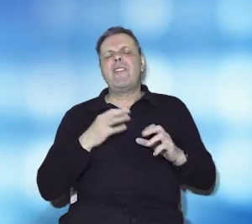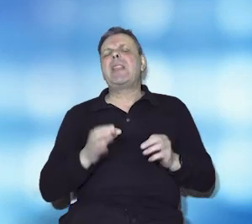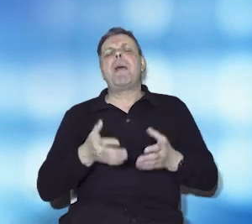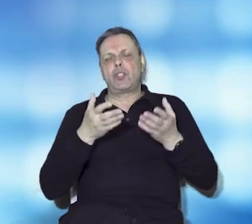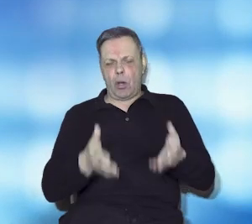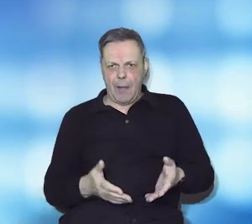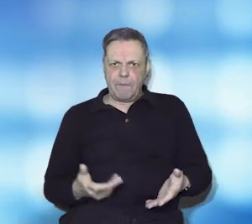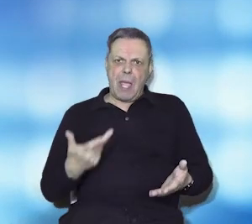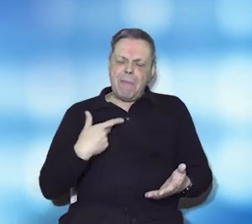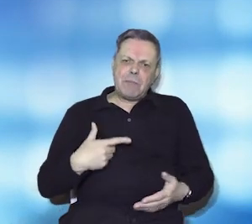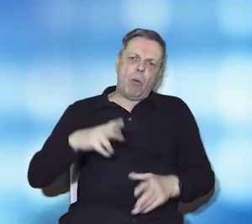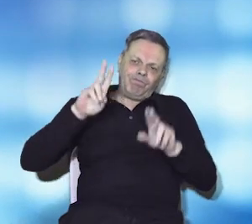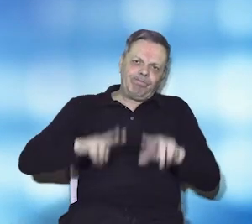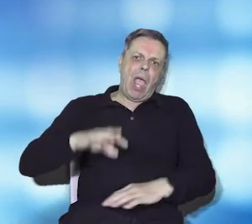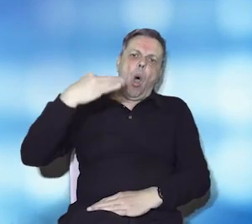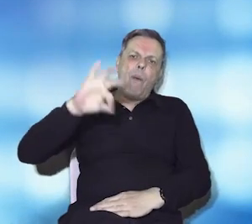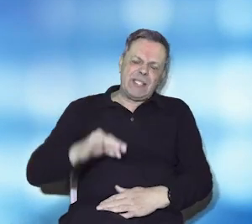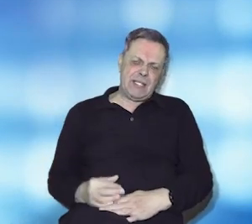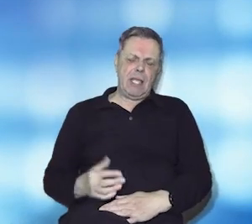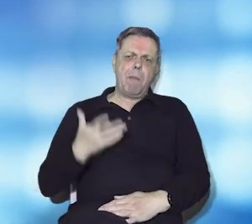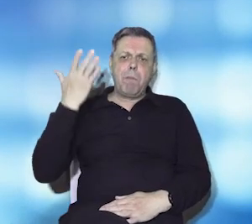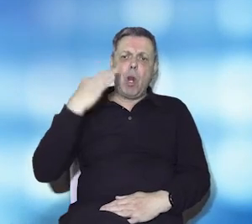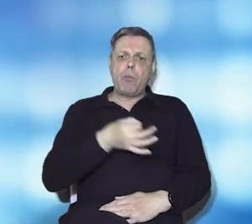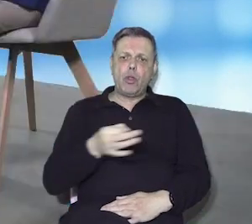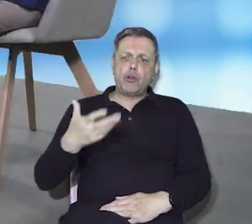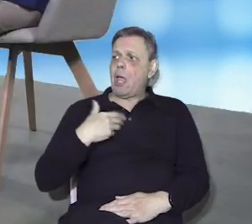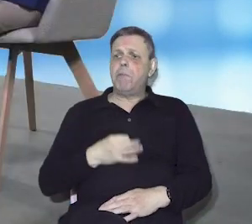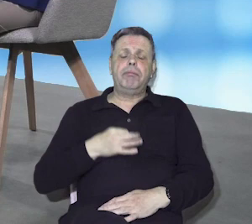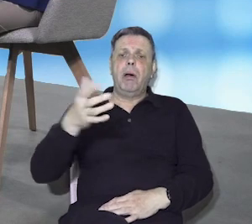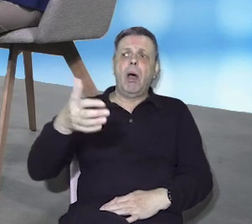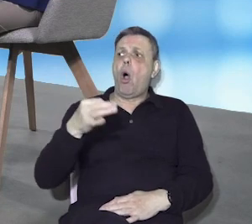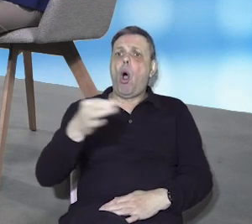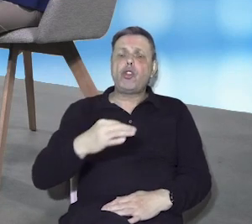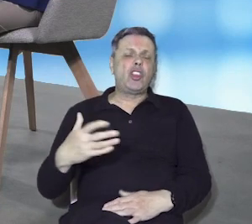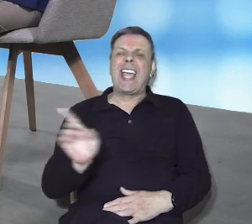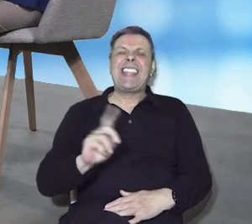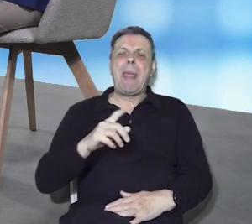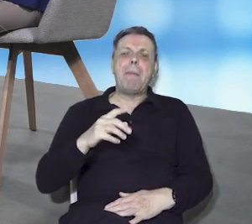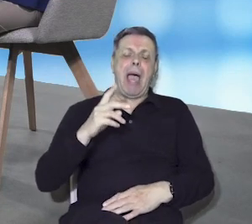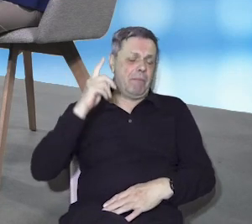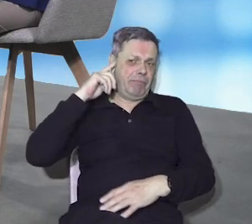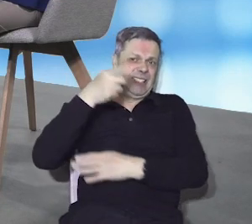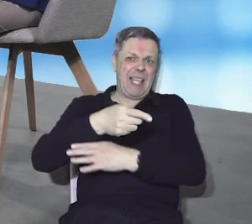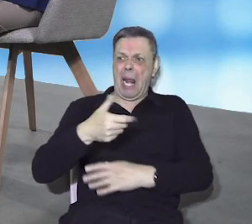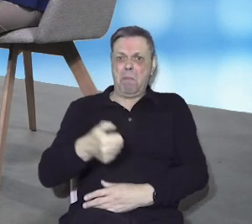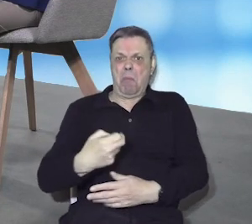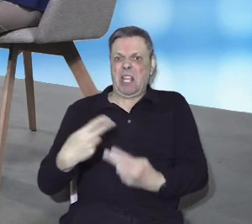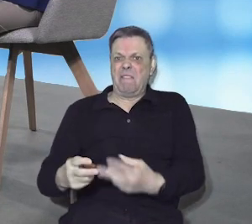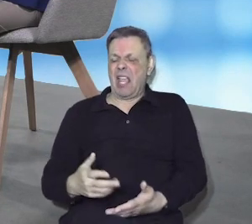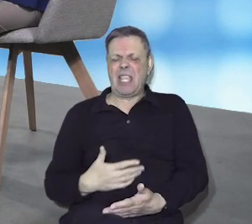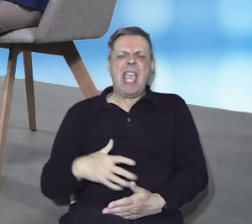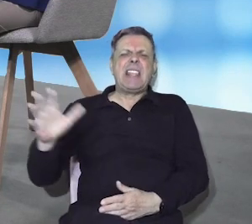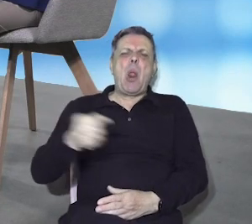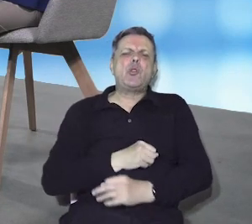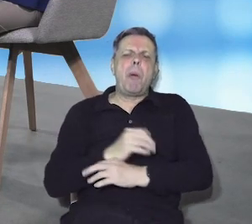Postali smo ovisnici. Bilo bi idealno da odemo na nekakav otok gdje nema signala, da ne ponesemo ništa od tih